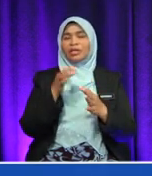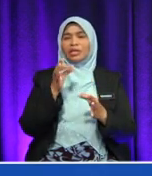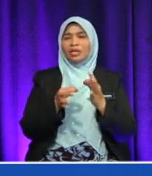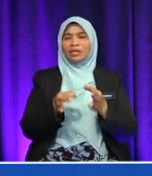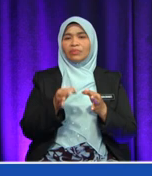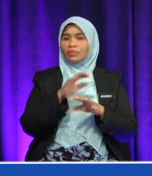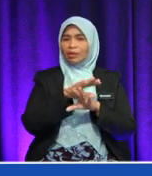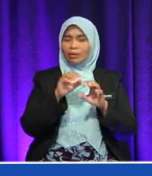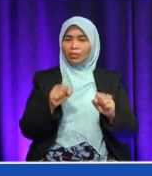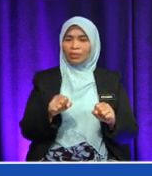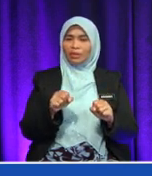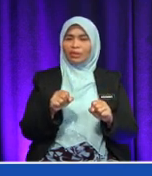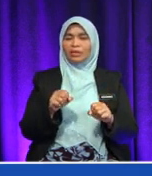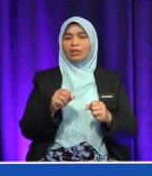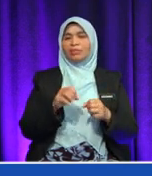cantik